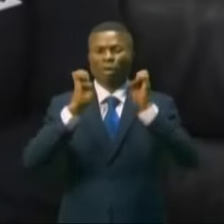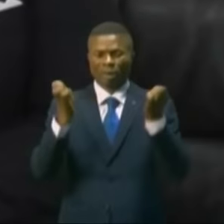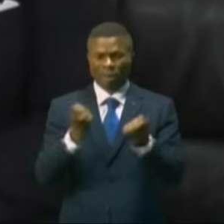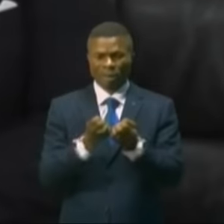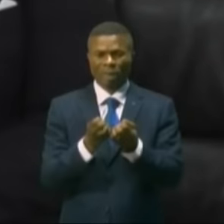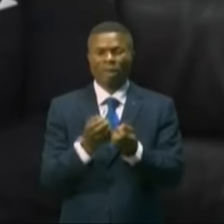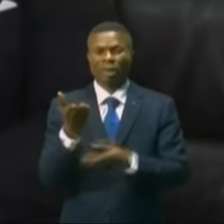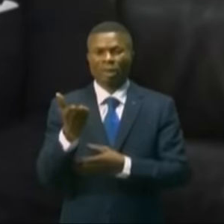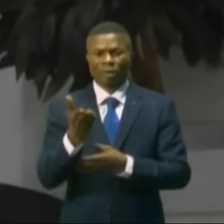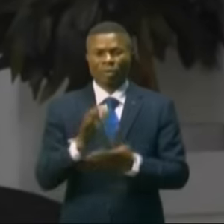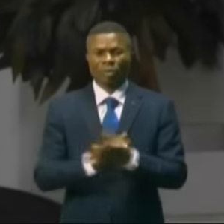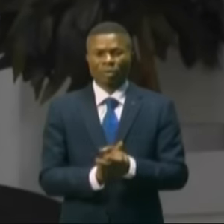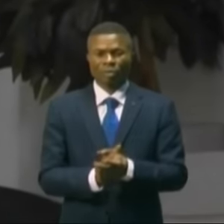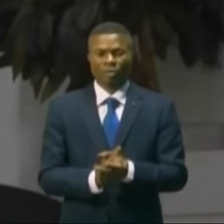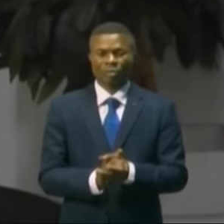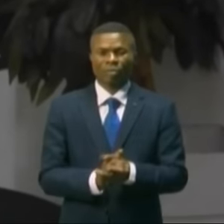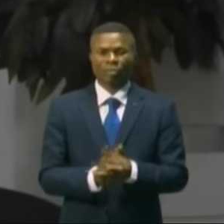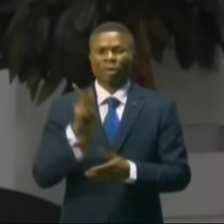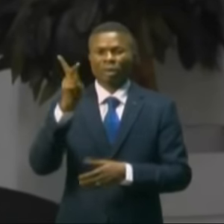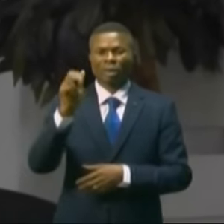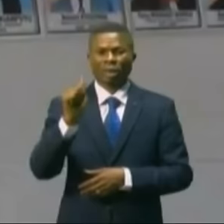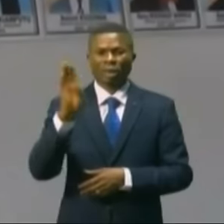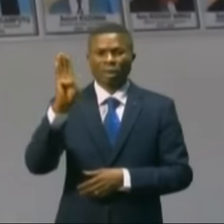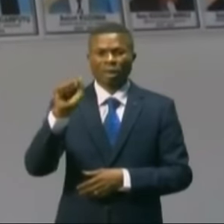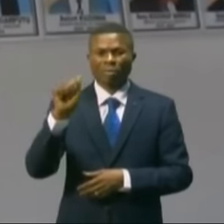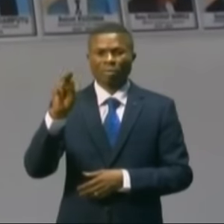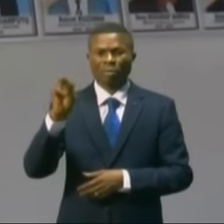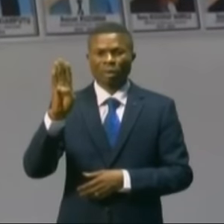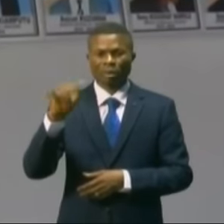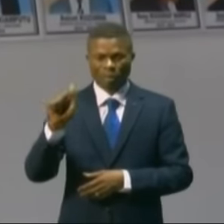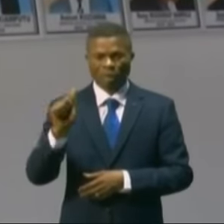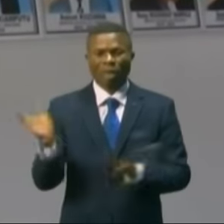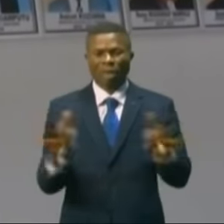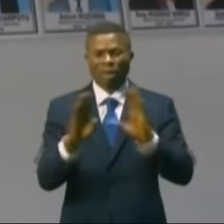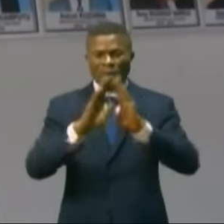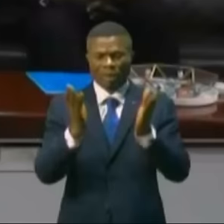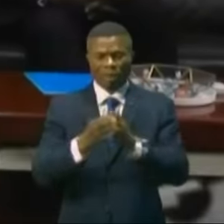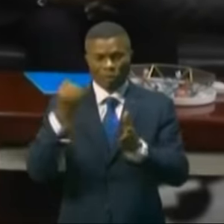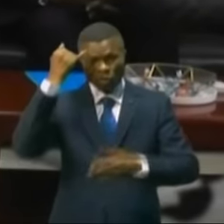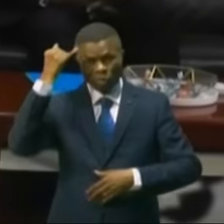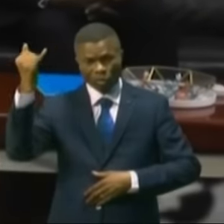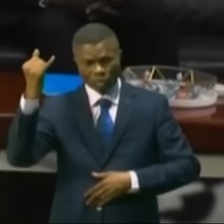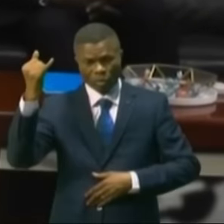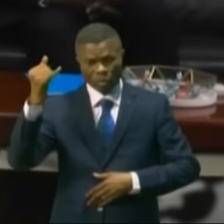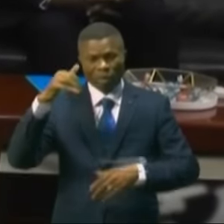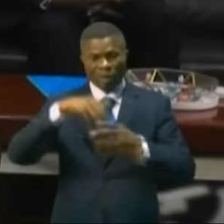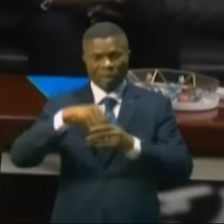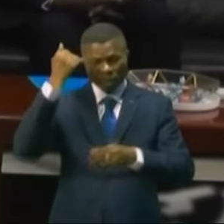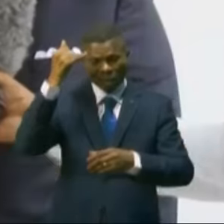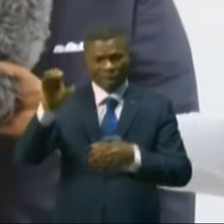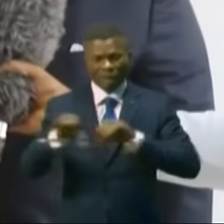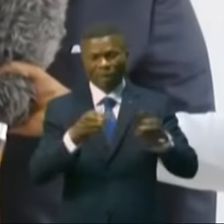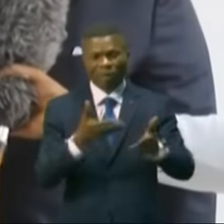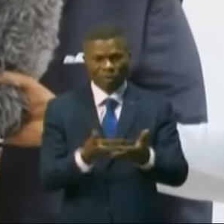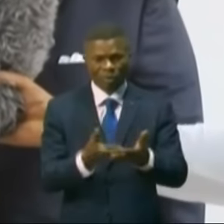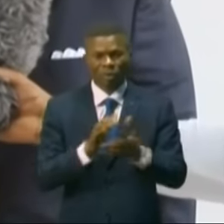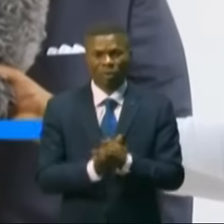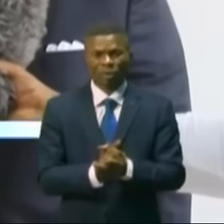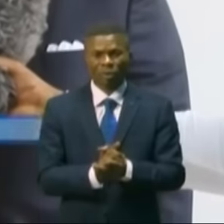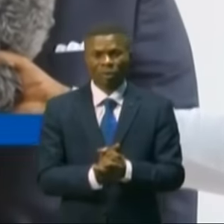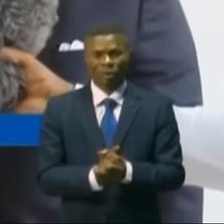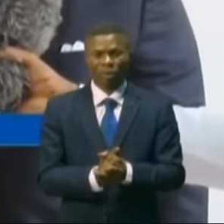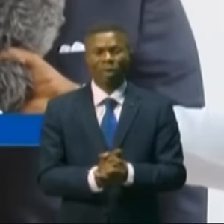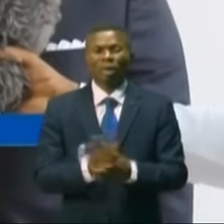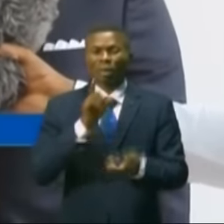ministre. Louis Watum Kabamba est confiant à l'avenir et encourage toutes les initiatives allant dans le sens de cette activité. Le contenu de notre